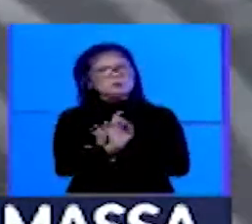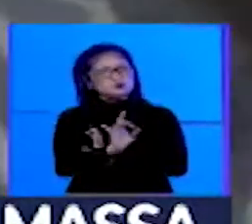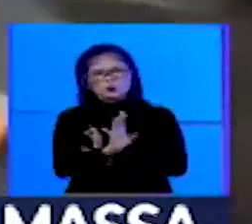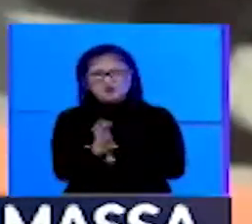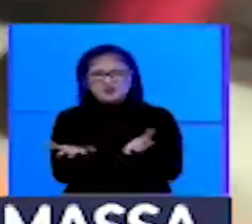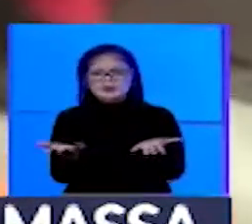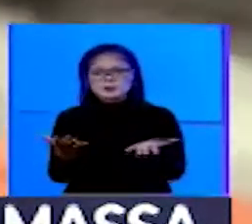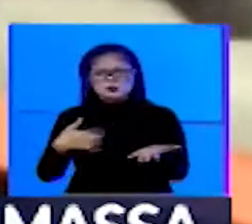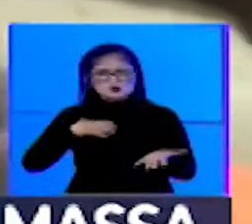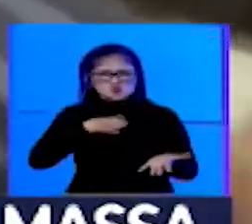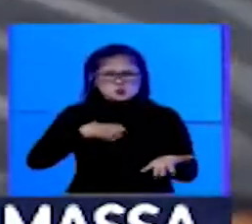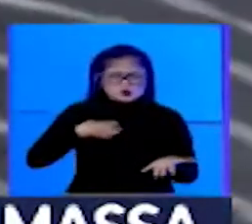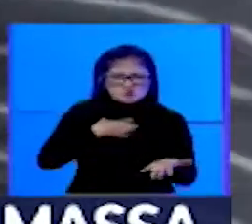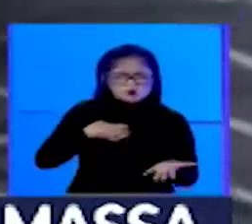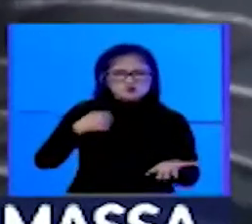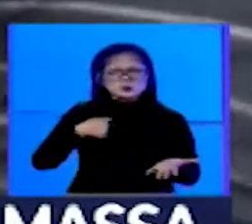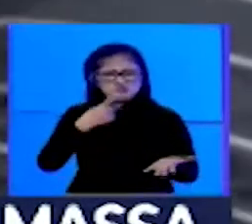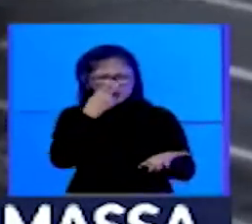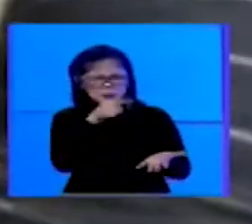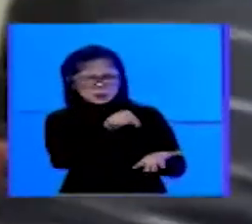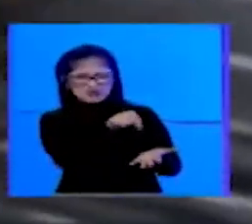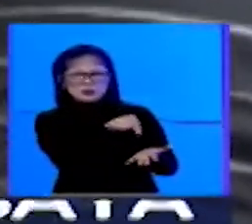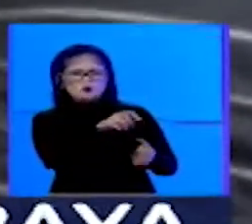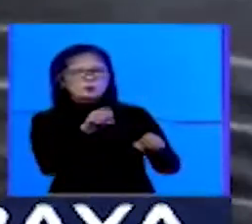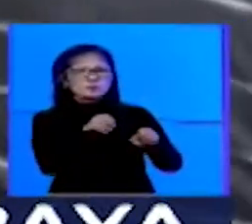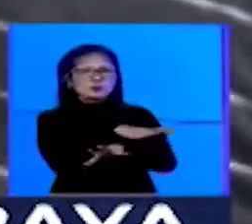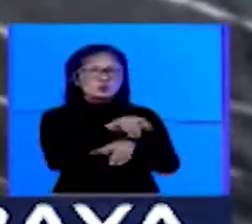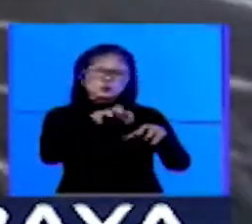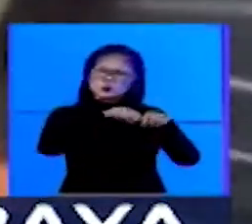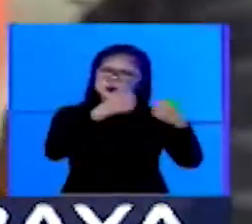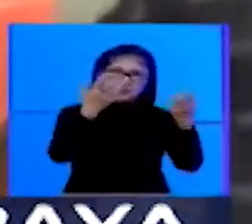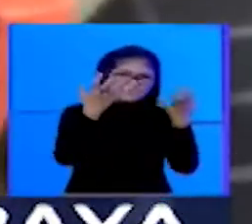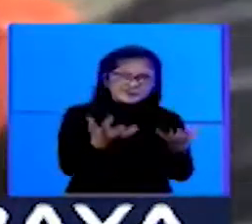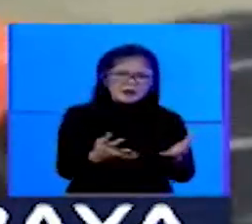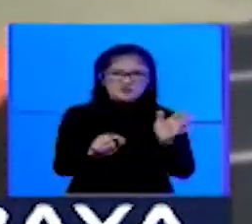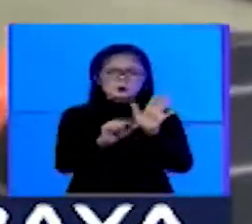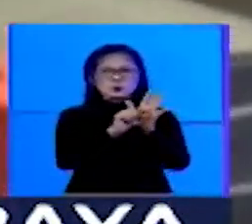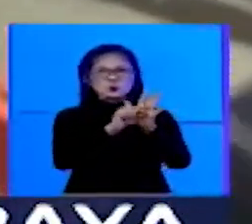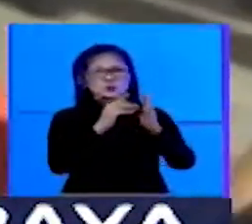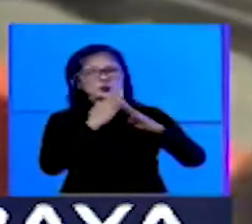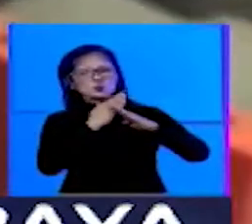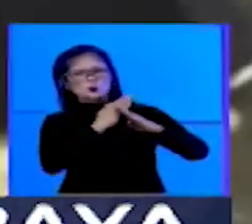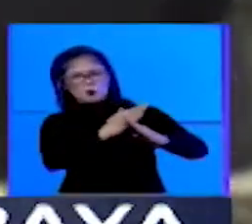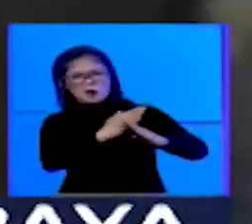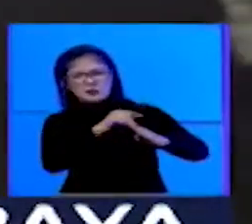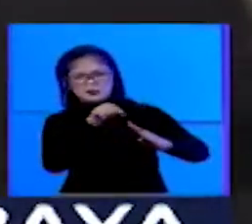Emosi Risma tidak terbendung saat ia melihat dampak kerusakan pasca demo tolak Undang-Undang Cipta Kerja.